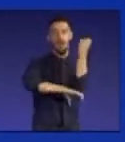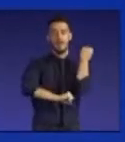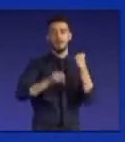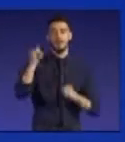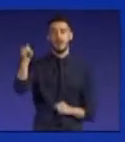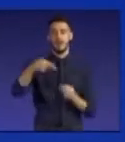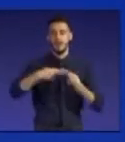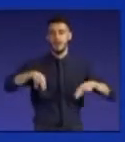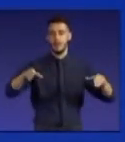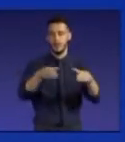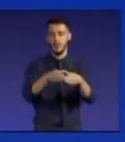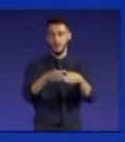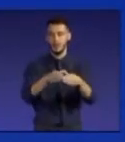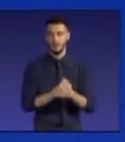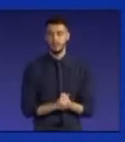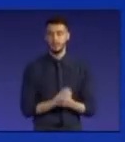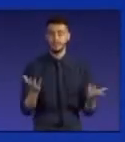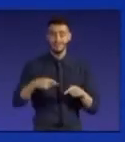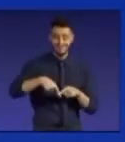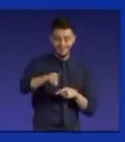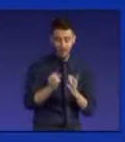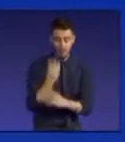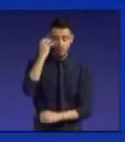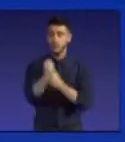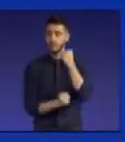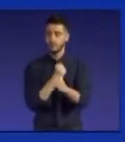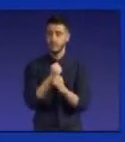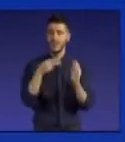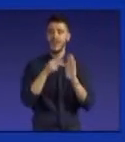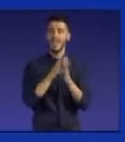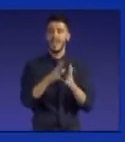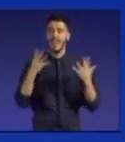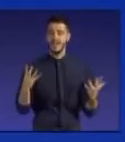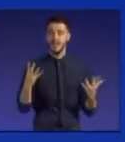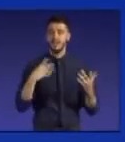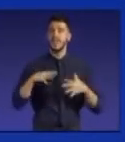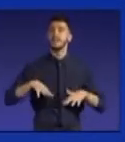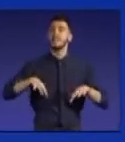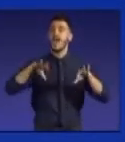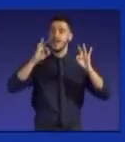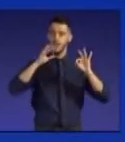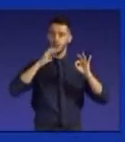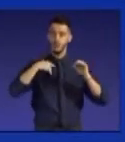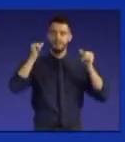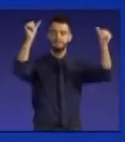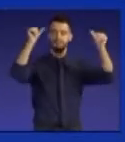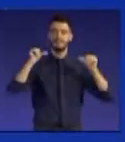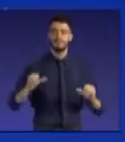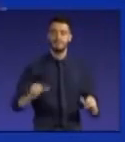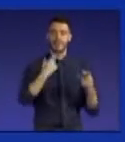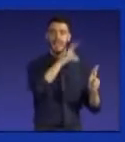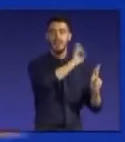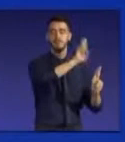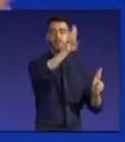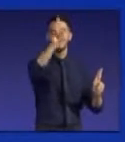Στις αρχές όμως του επόμενου έτους θα αρχίσουμε να ανακοινώνουμε και τα ψηφοδέλτια με τα οποία θα